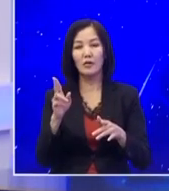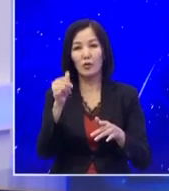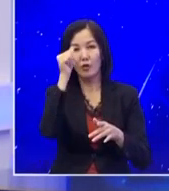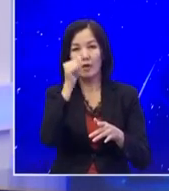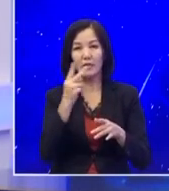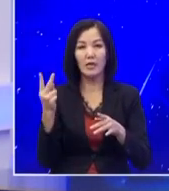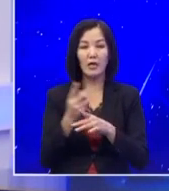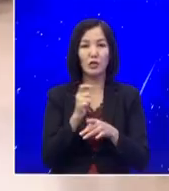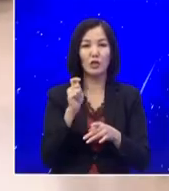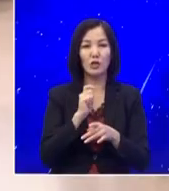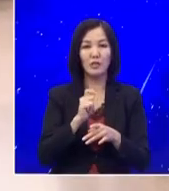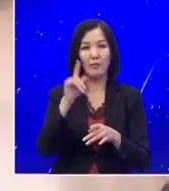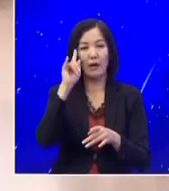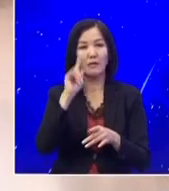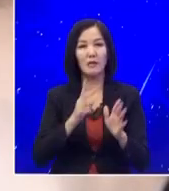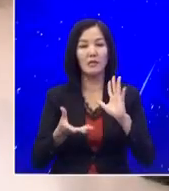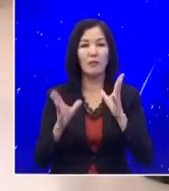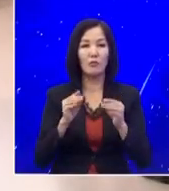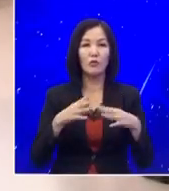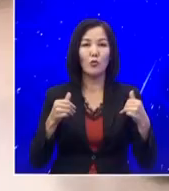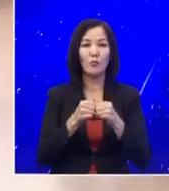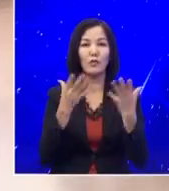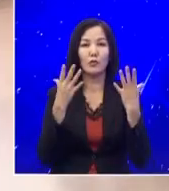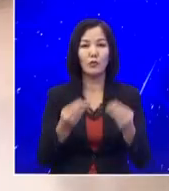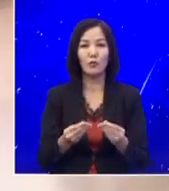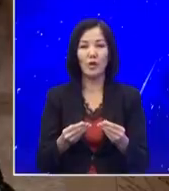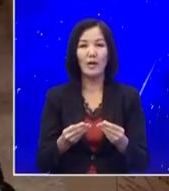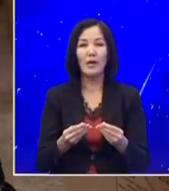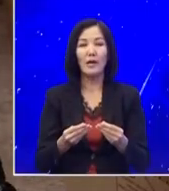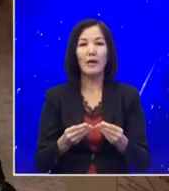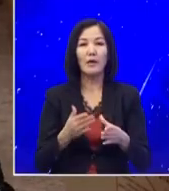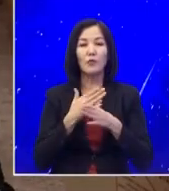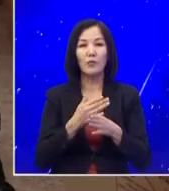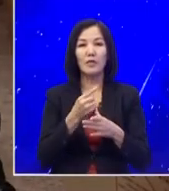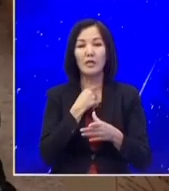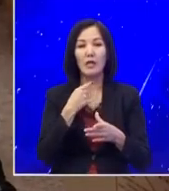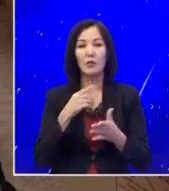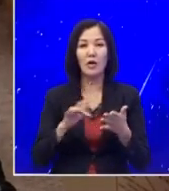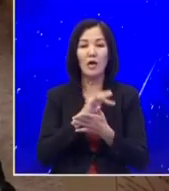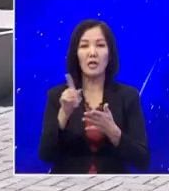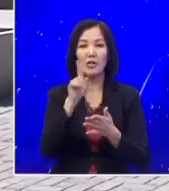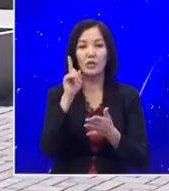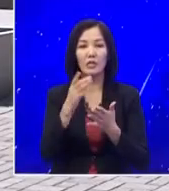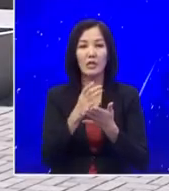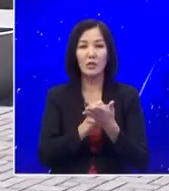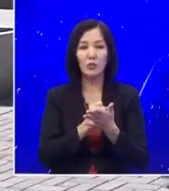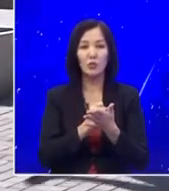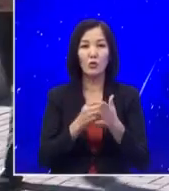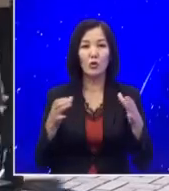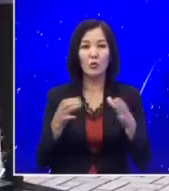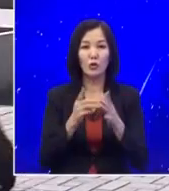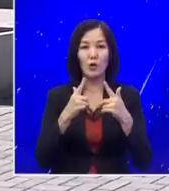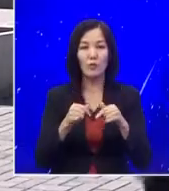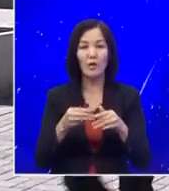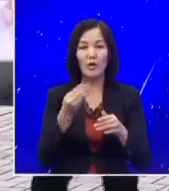2-ші жексенбісі Қазақстан бойынша отбасы күні. Атаулы көмекті Талдықорған қалалық жастар ресурстық орталығы ұйымдастырды. Азық-түлік